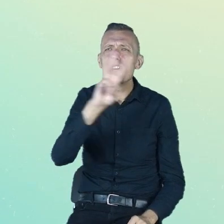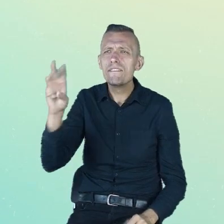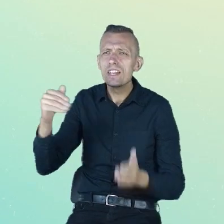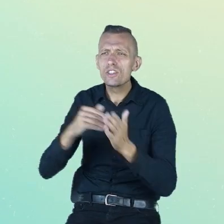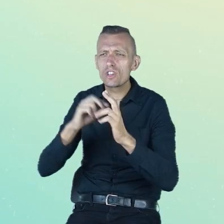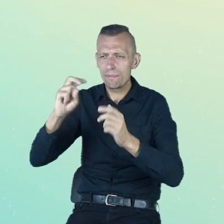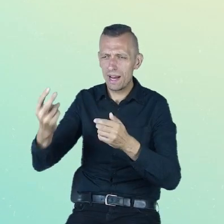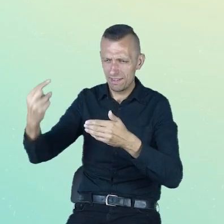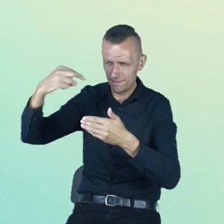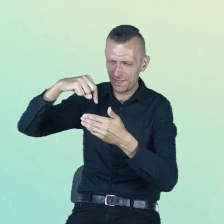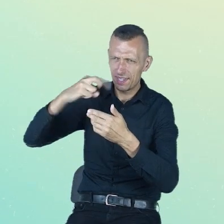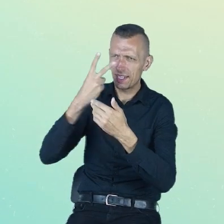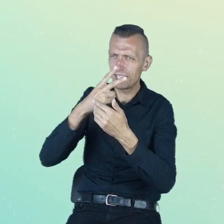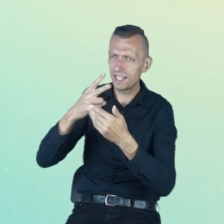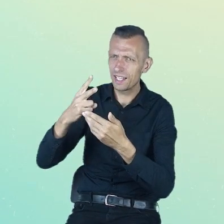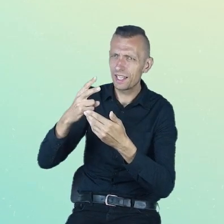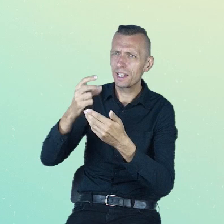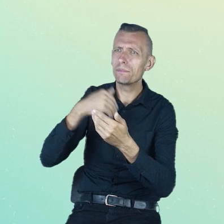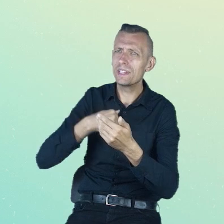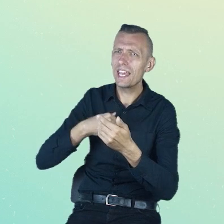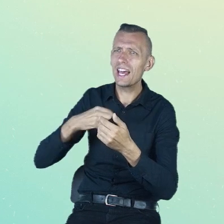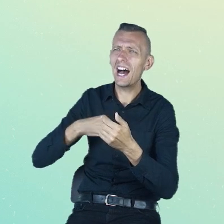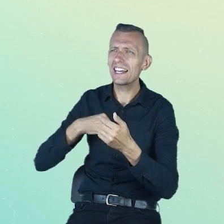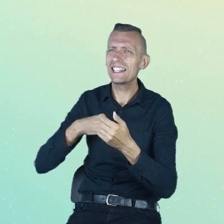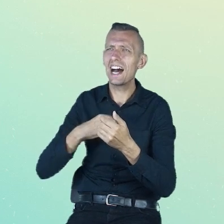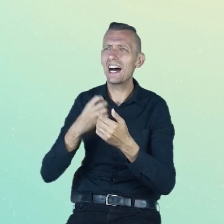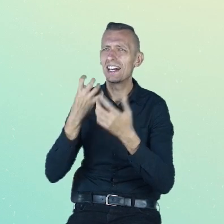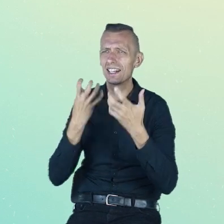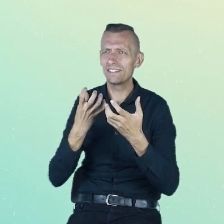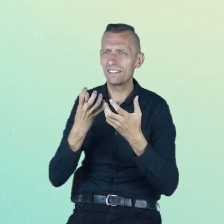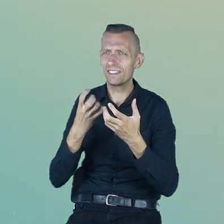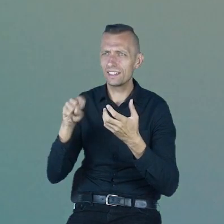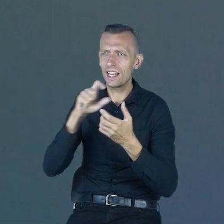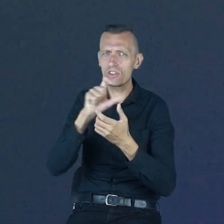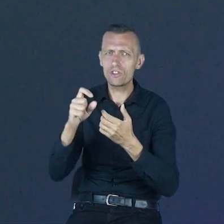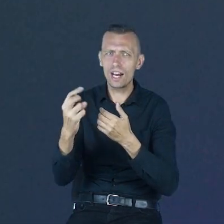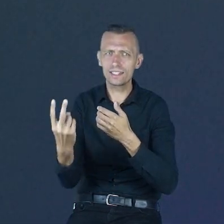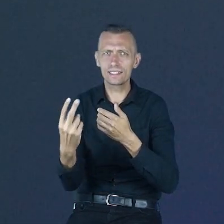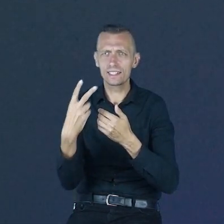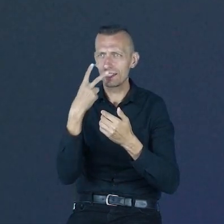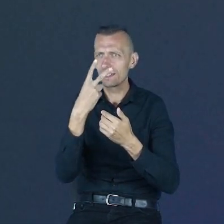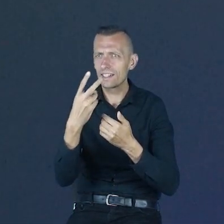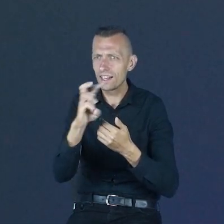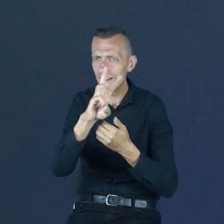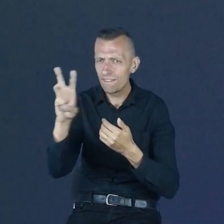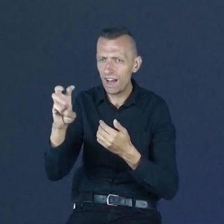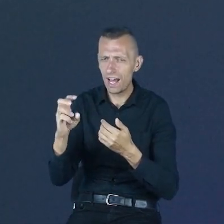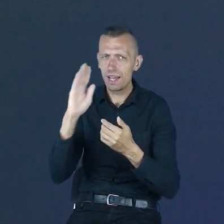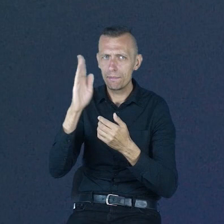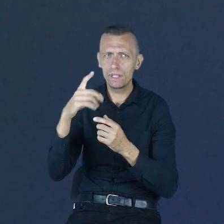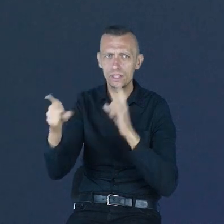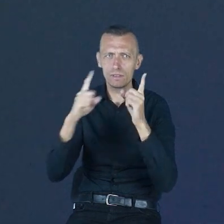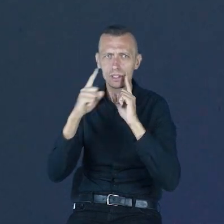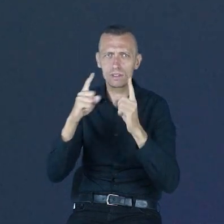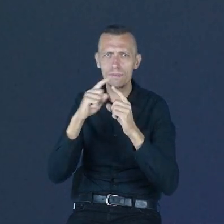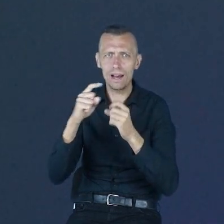mówi Pan zastępów. Nie wiem, czy tu widzicie przy okazji, tak na marginesie, tutaj jakby odwrócenie ewangelicznej zasady.